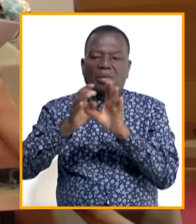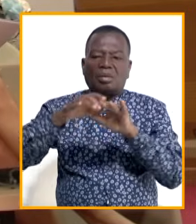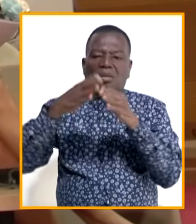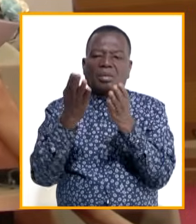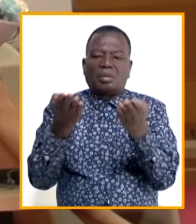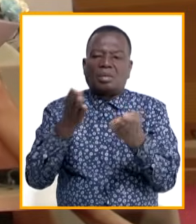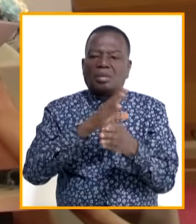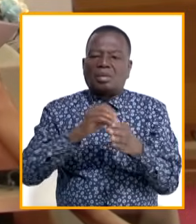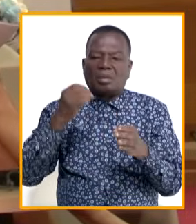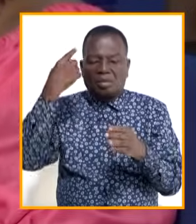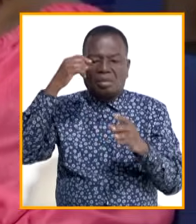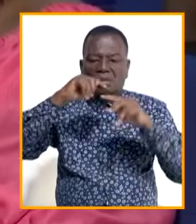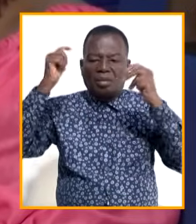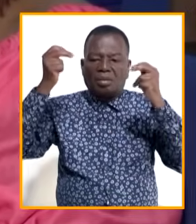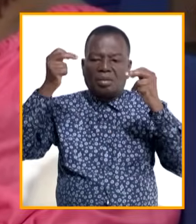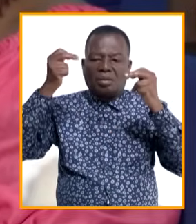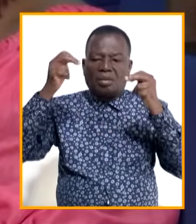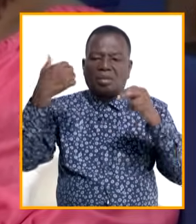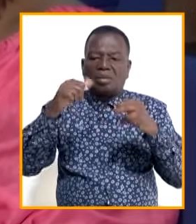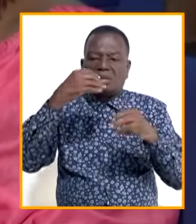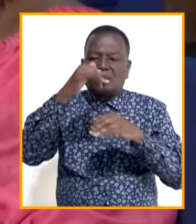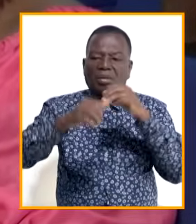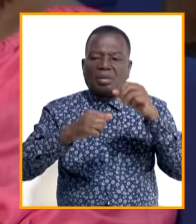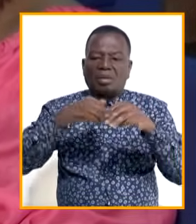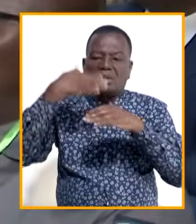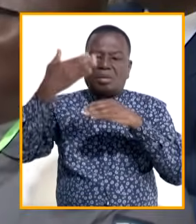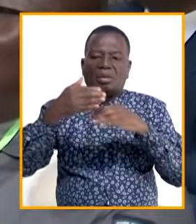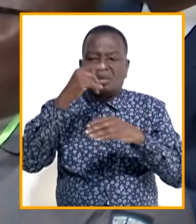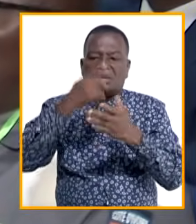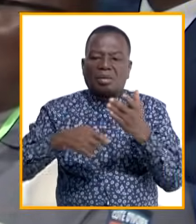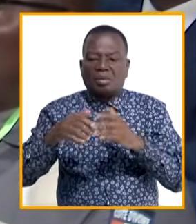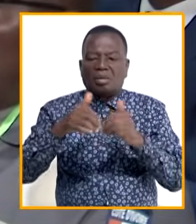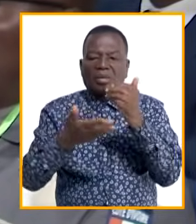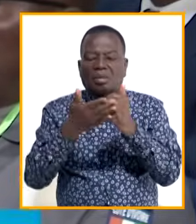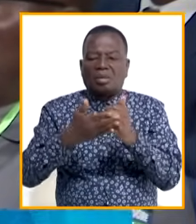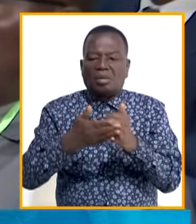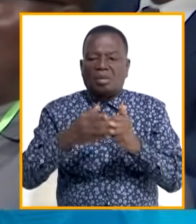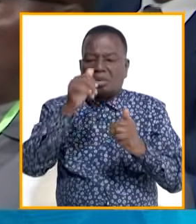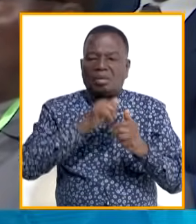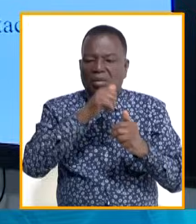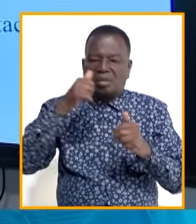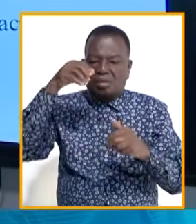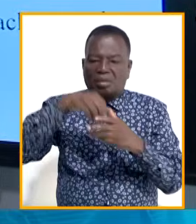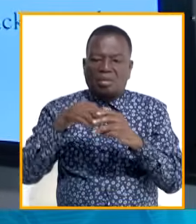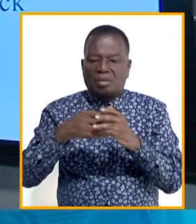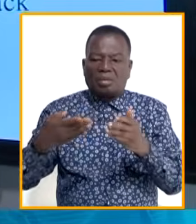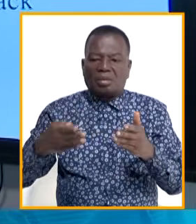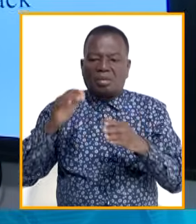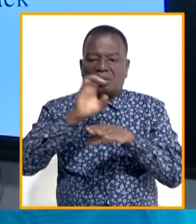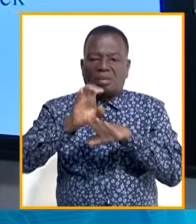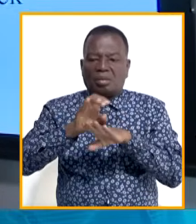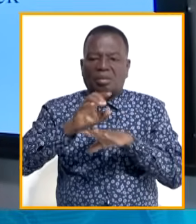du CRESMAO a eu pour thème 10 ans après, quelle contribution du secteur privé dans la mise en œuvre du processus de